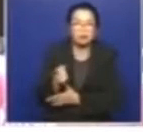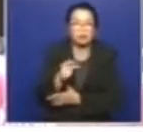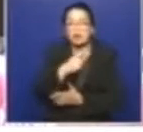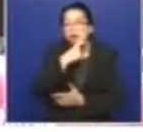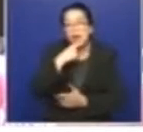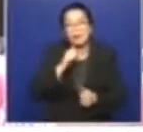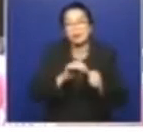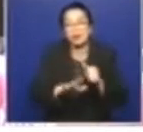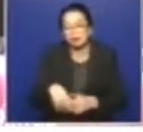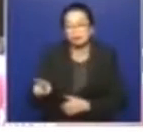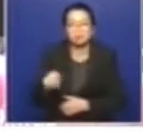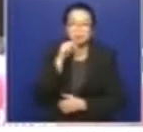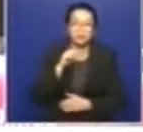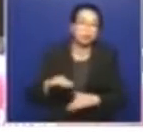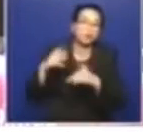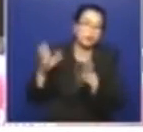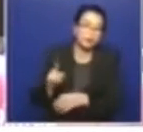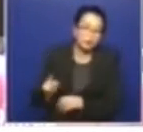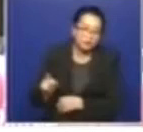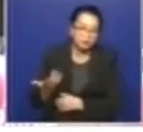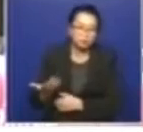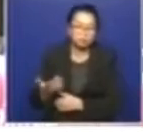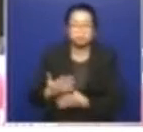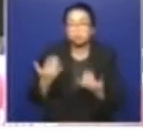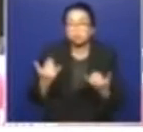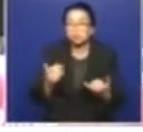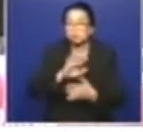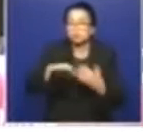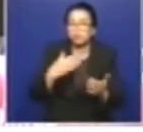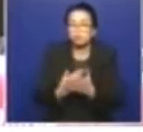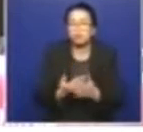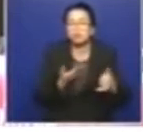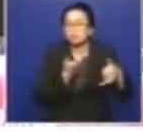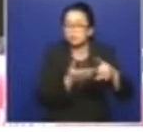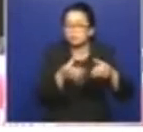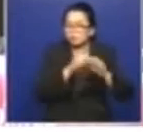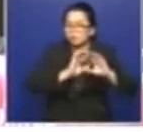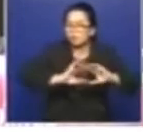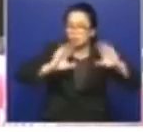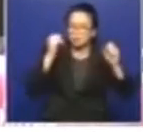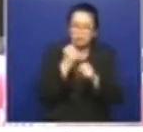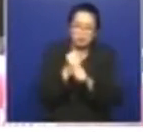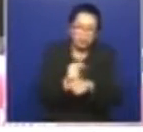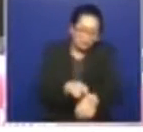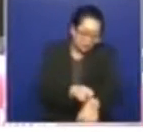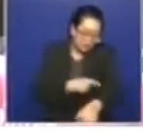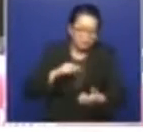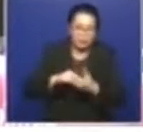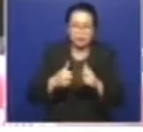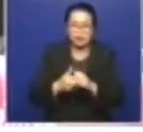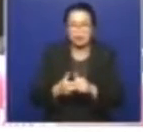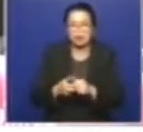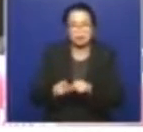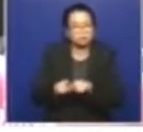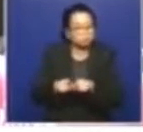างเพราะฉะนั้นวันนี้ท่านทำงานเนี่ยมันช้ามันไม่ทันปัญหาแม้แต่เยียวย